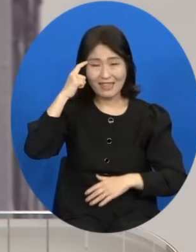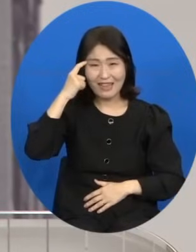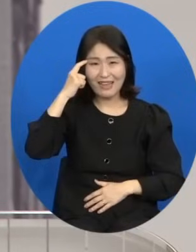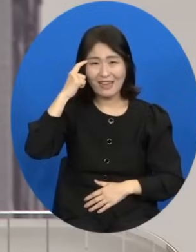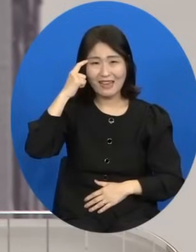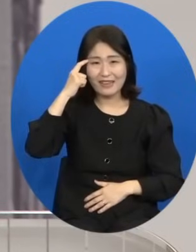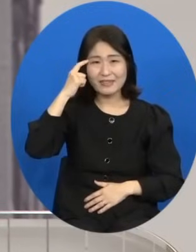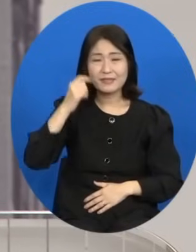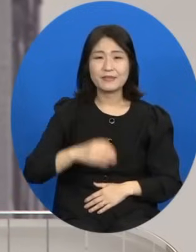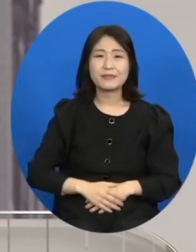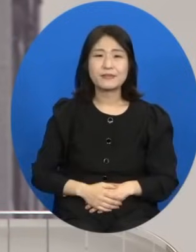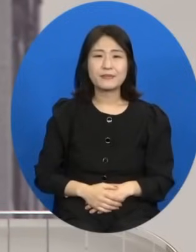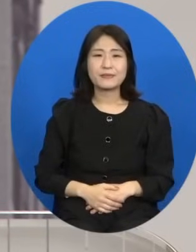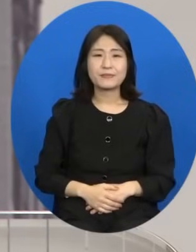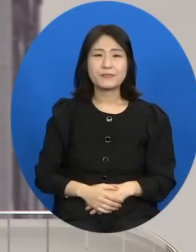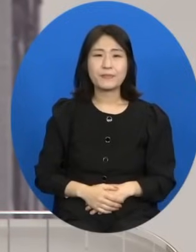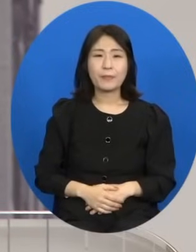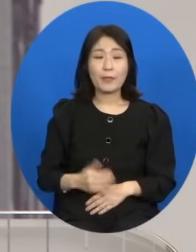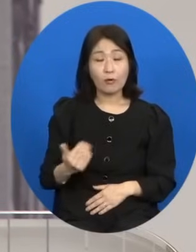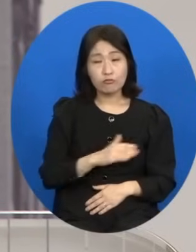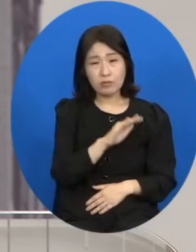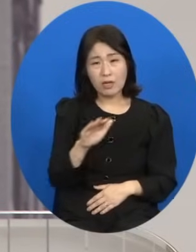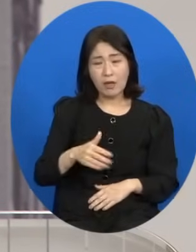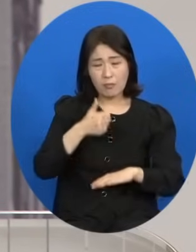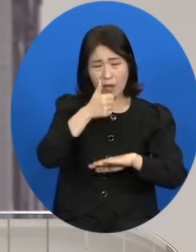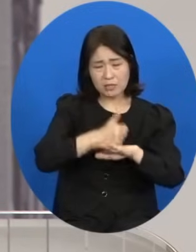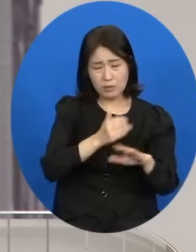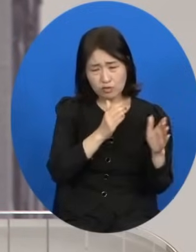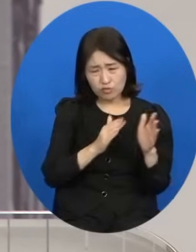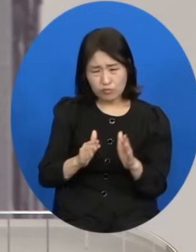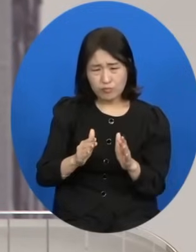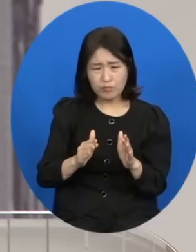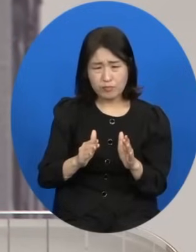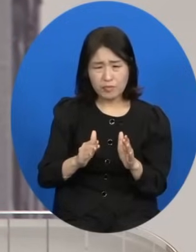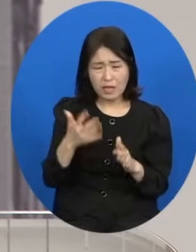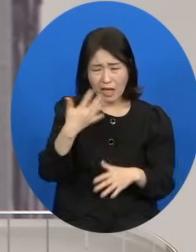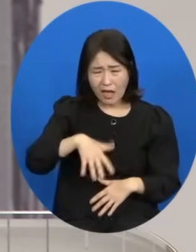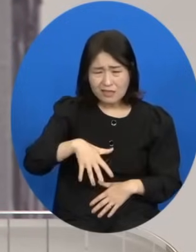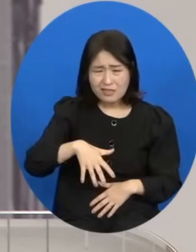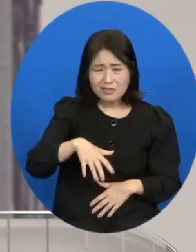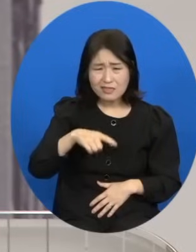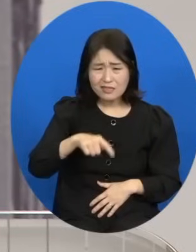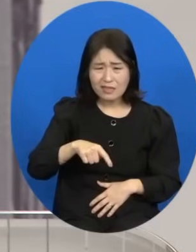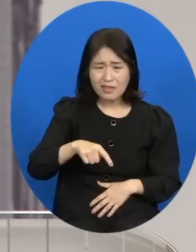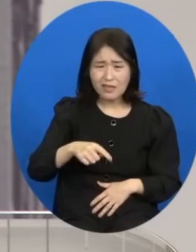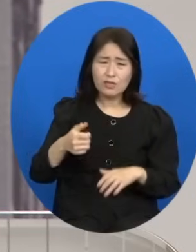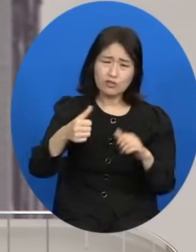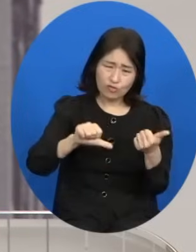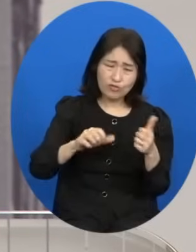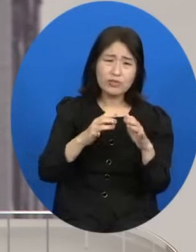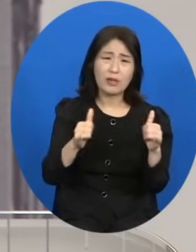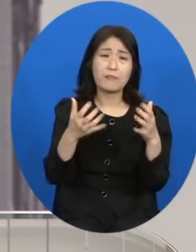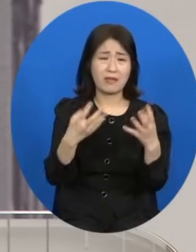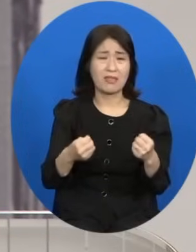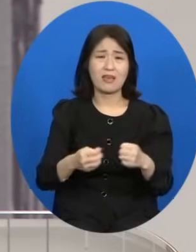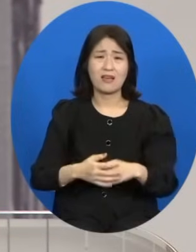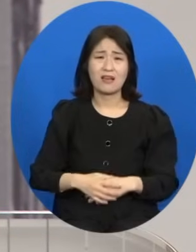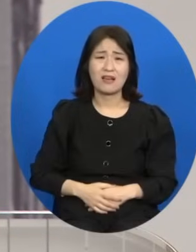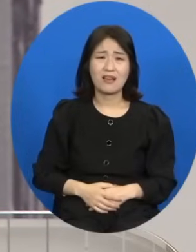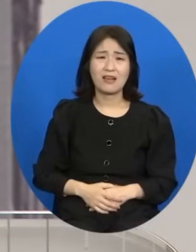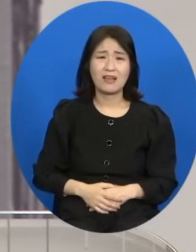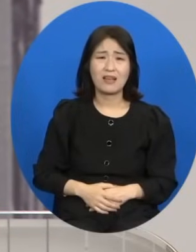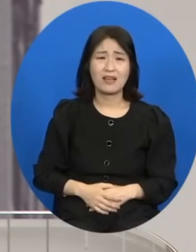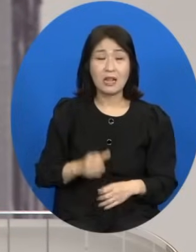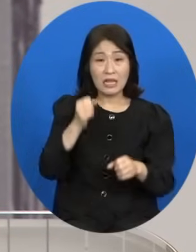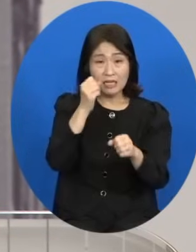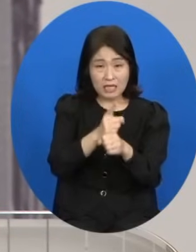많은 사람들이 자신의 마지막을 준비하지 못한 지에 허망하게 죽음을 맞이할 때가 많습니다 우리에게 이런